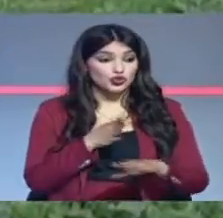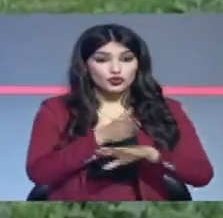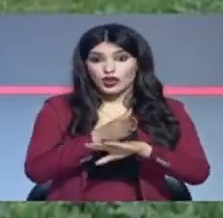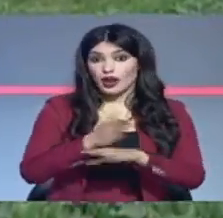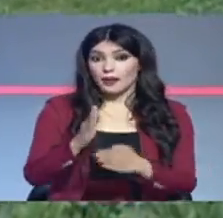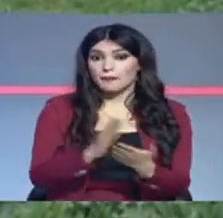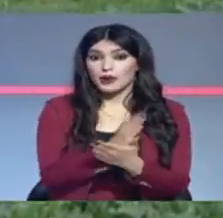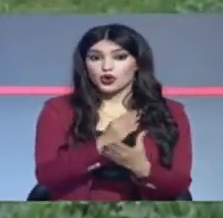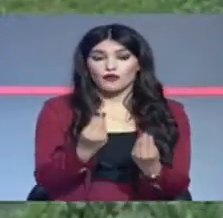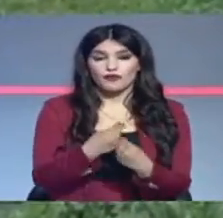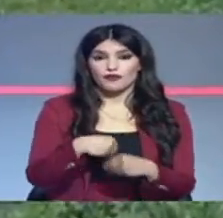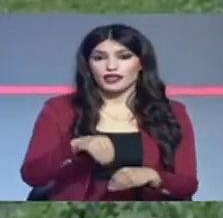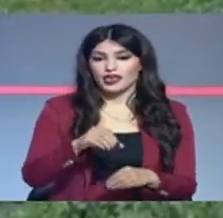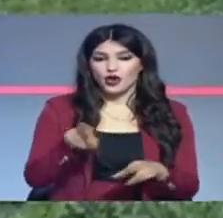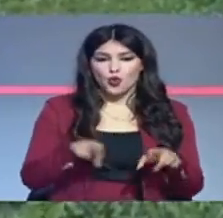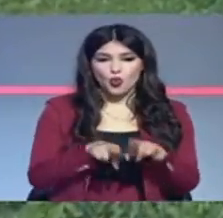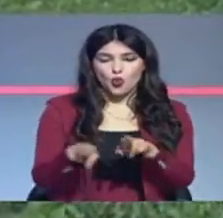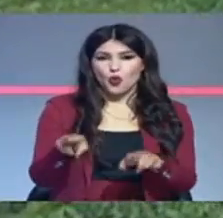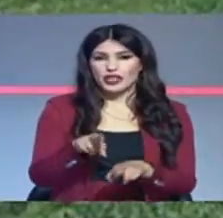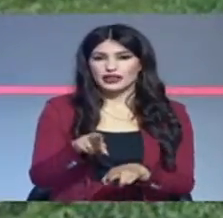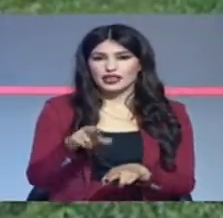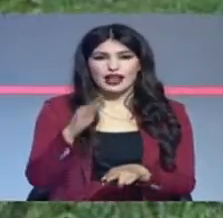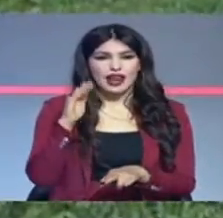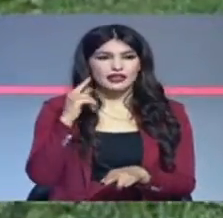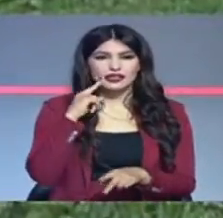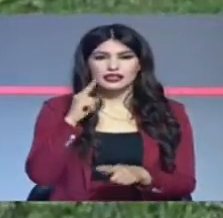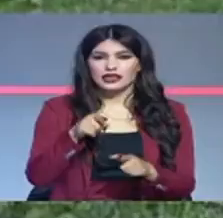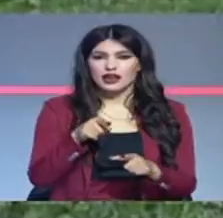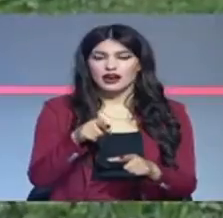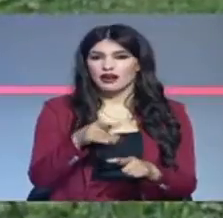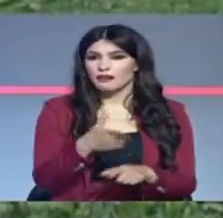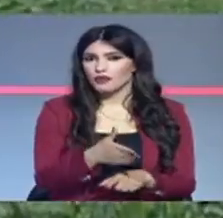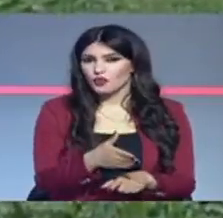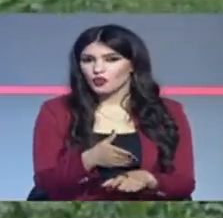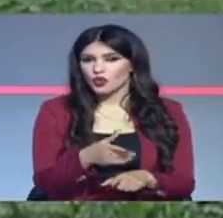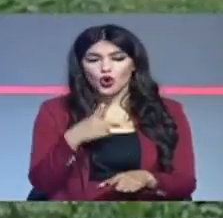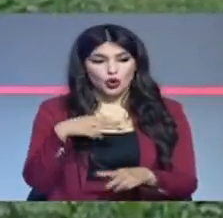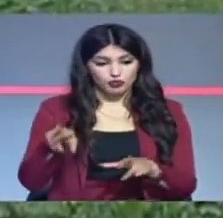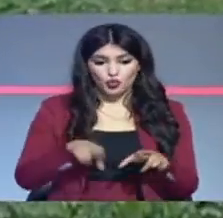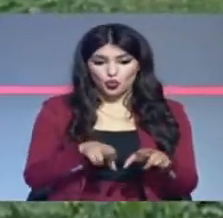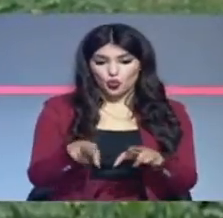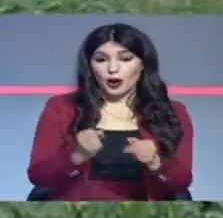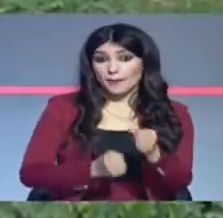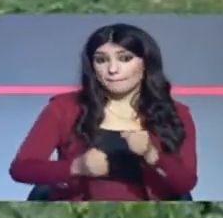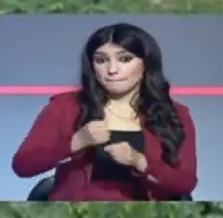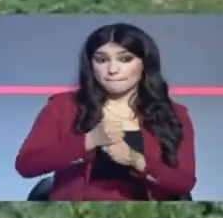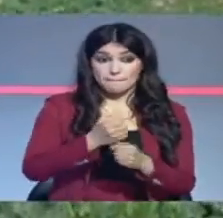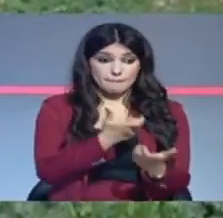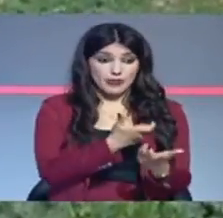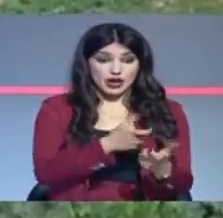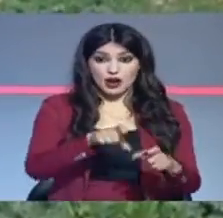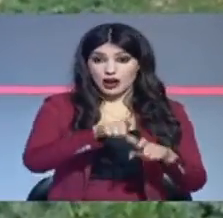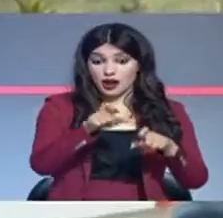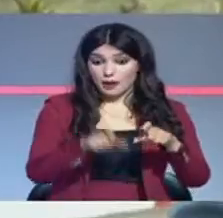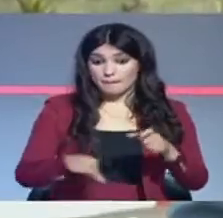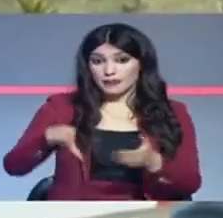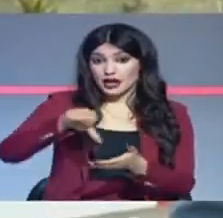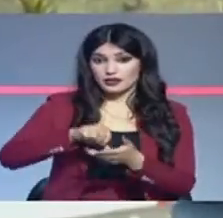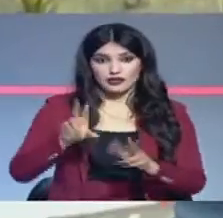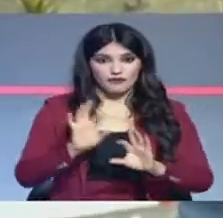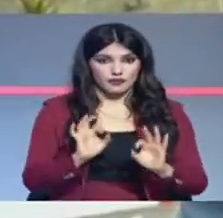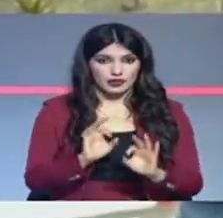في وجه او حتى في تيار المانيه عمل والقنوات لكن ما عندوش محطه نظرا